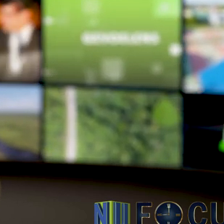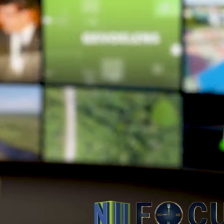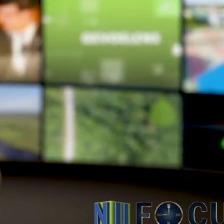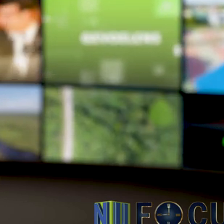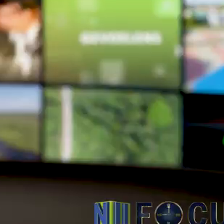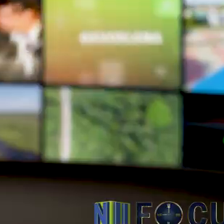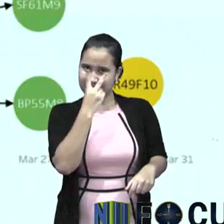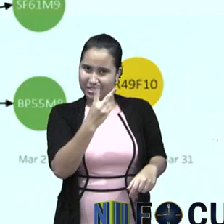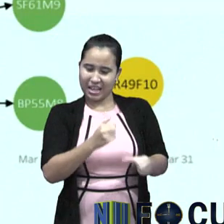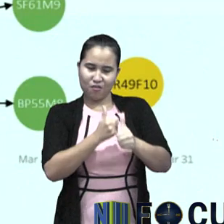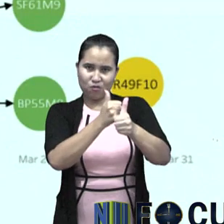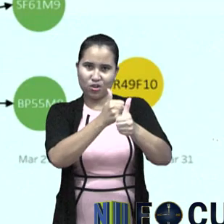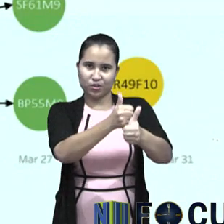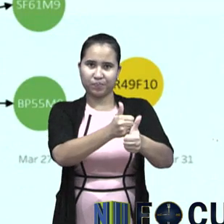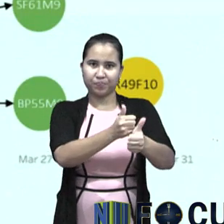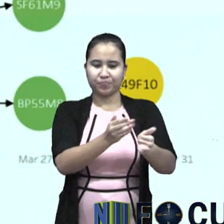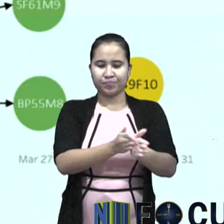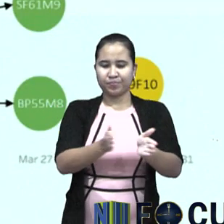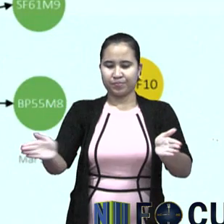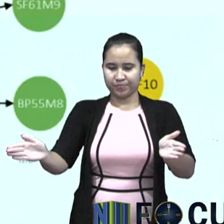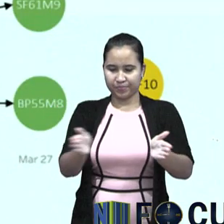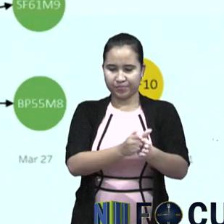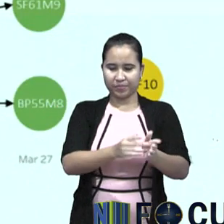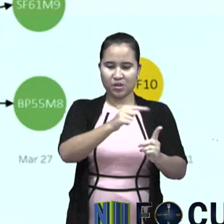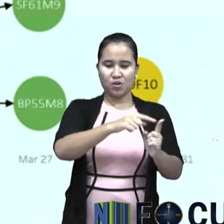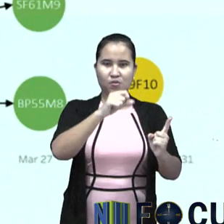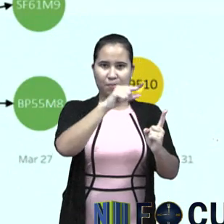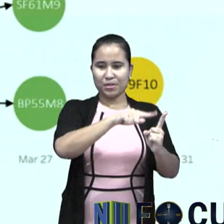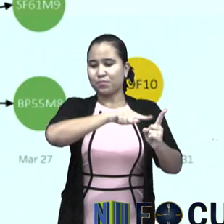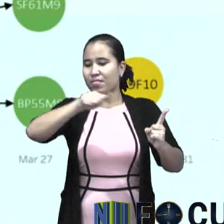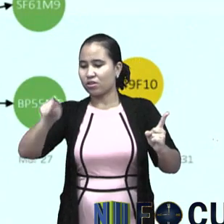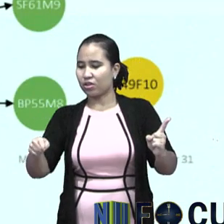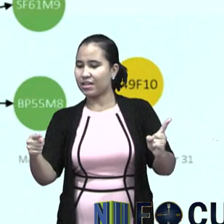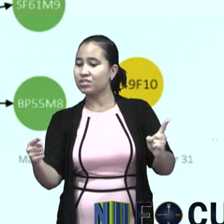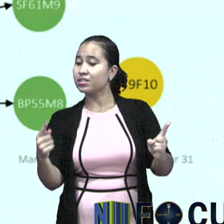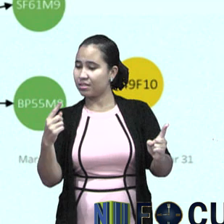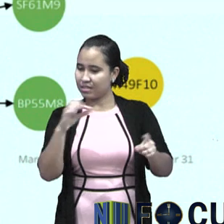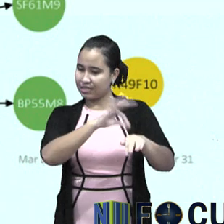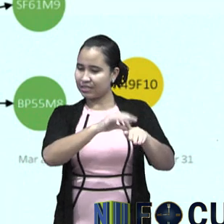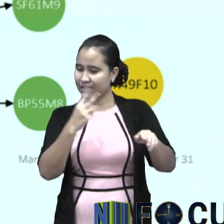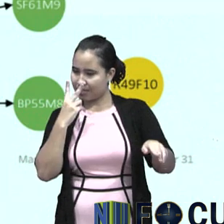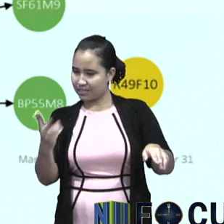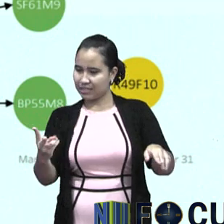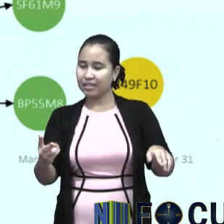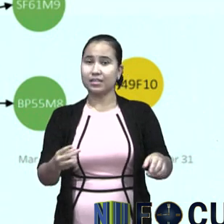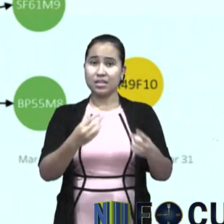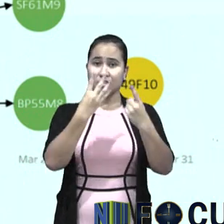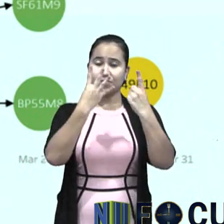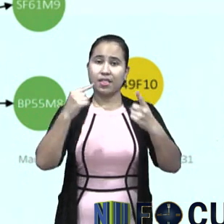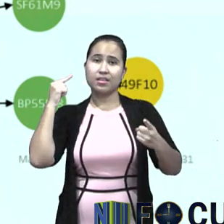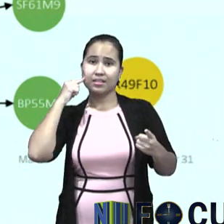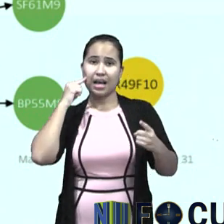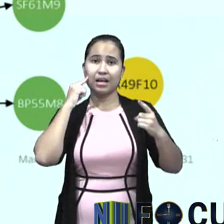te voorkomen. De incubatieperiode is nog steeds 14 dagen. Dat is globaal geaccepteerd. We praten